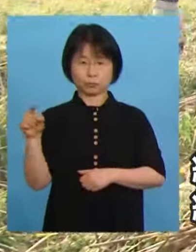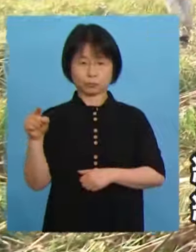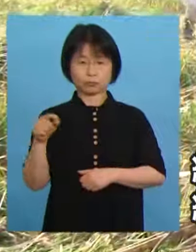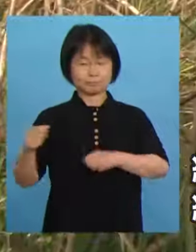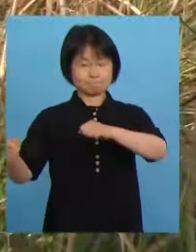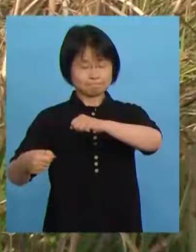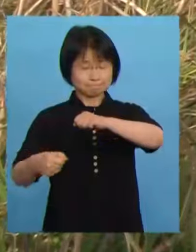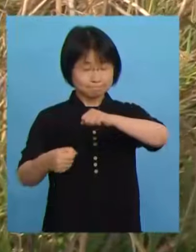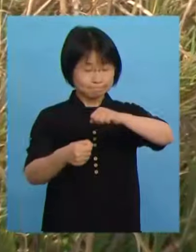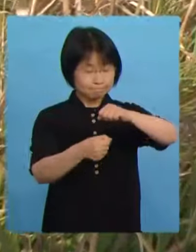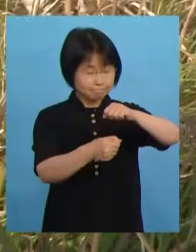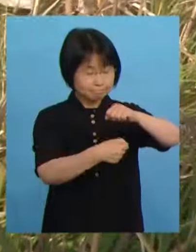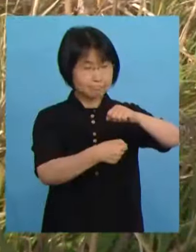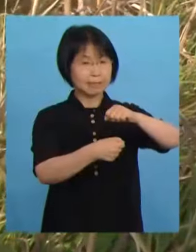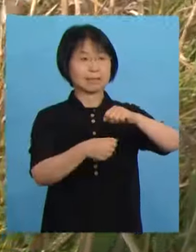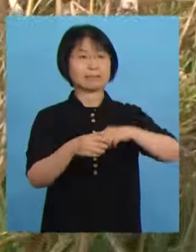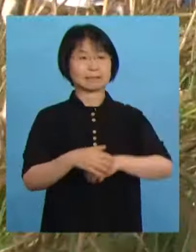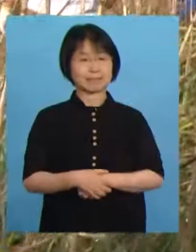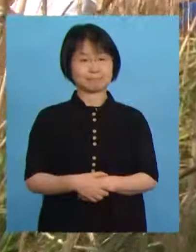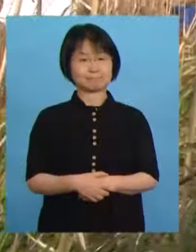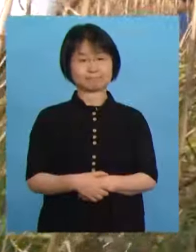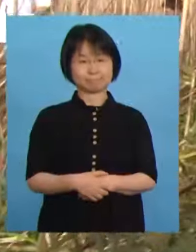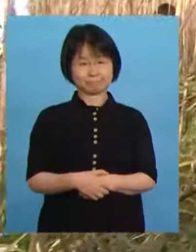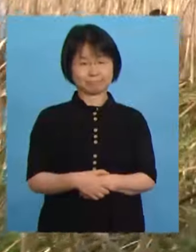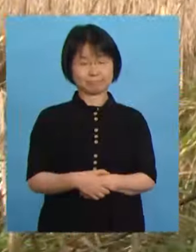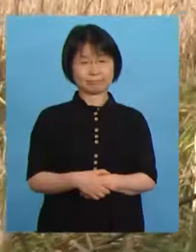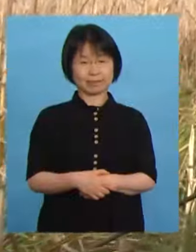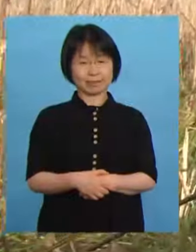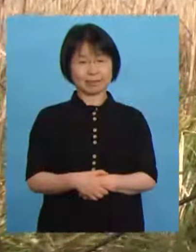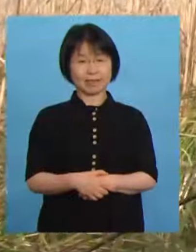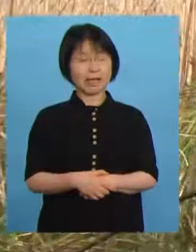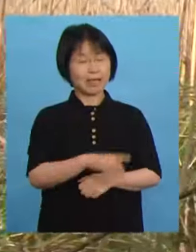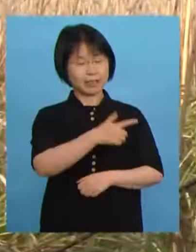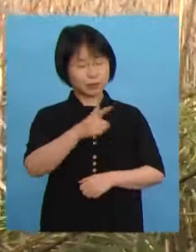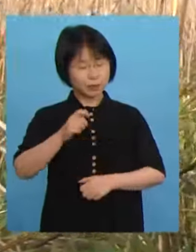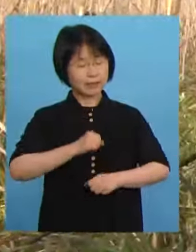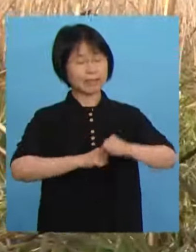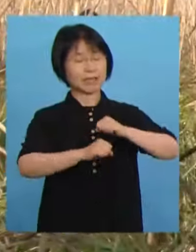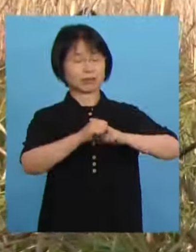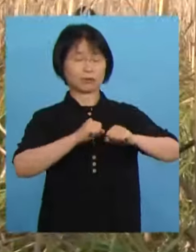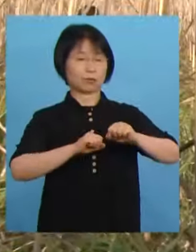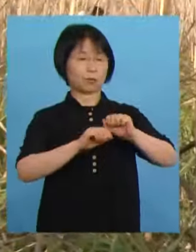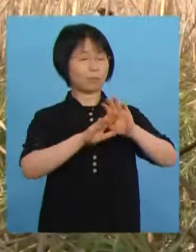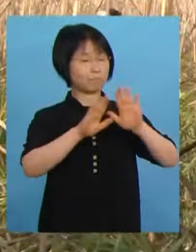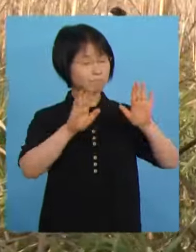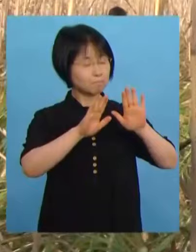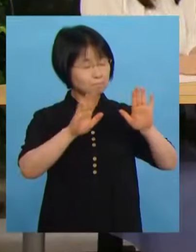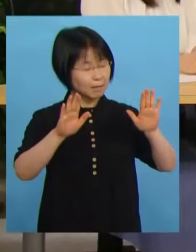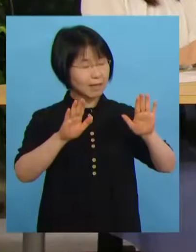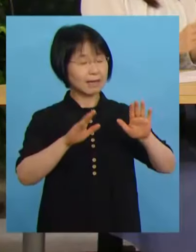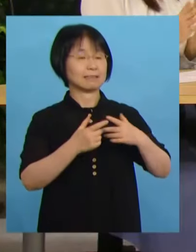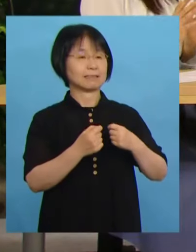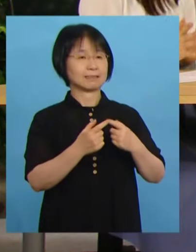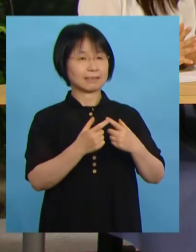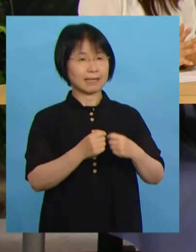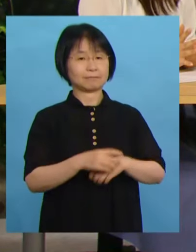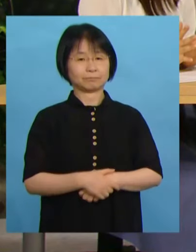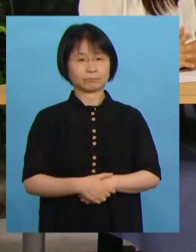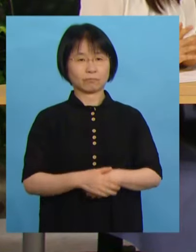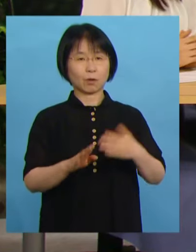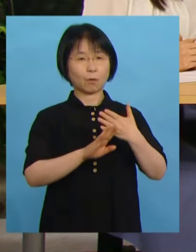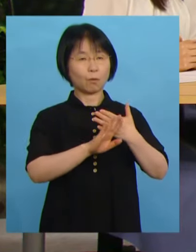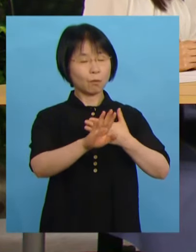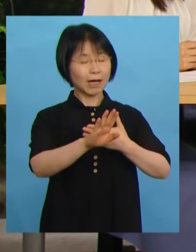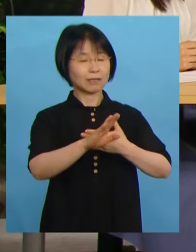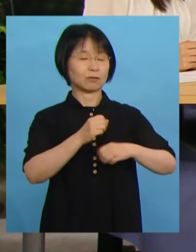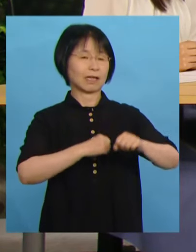行いました。 はい、外来魚の駆除やヨシ狩りなど本当に様々な活動を展開されているんですね。ではその他には